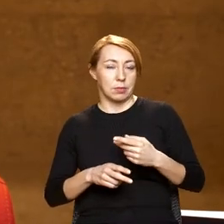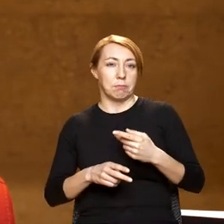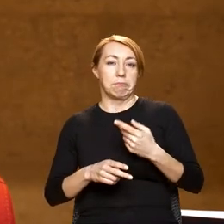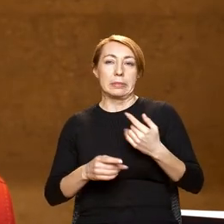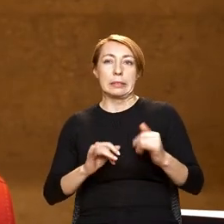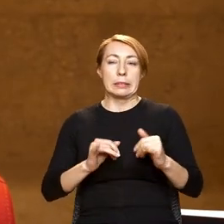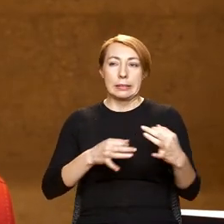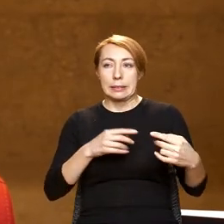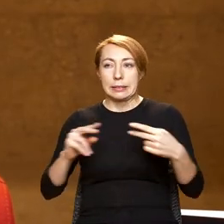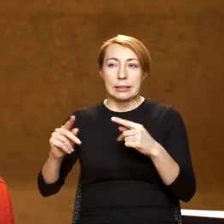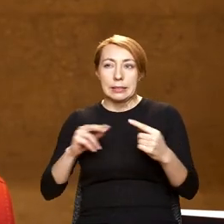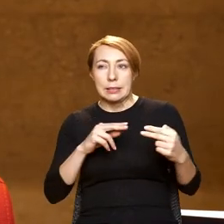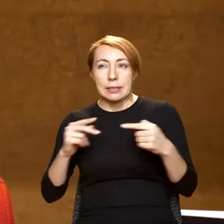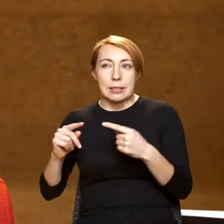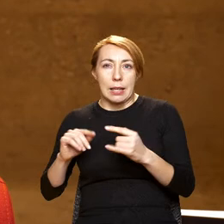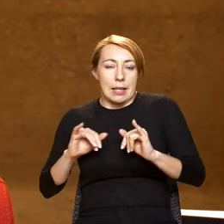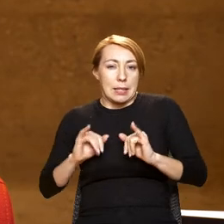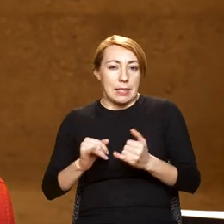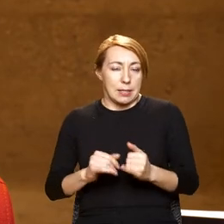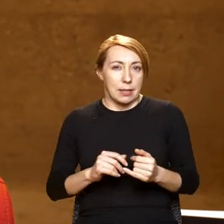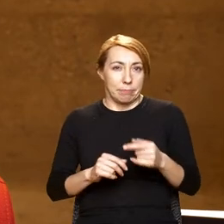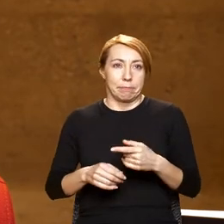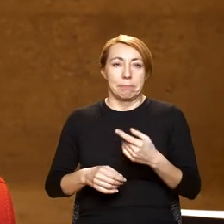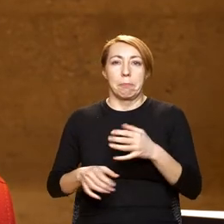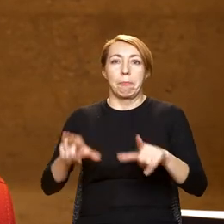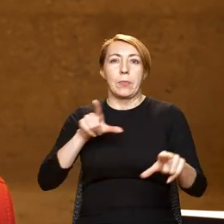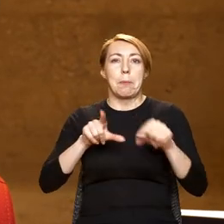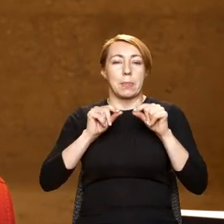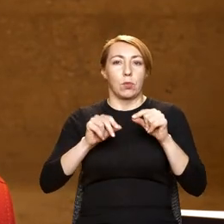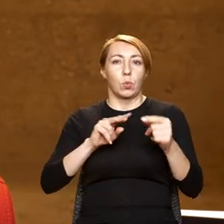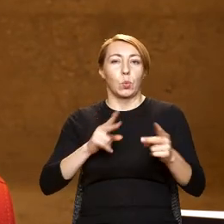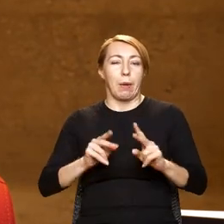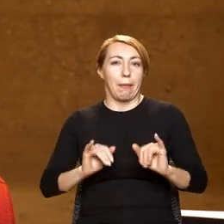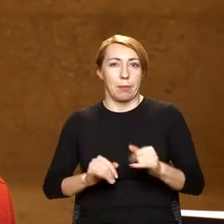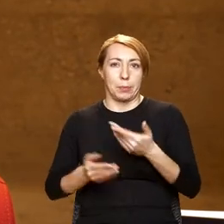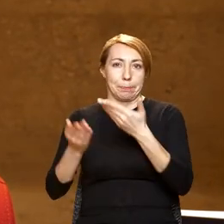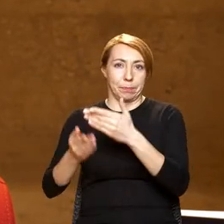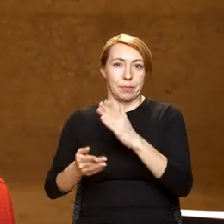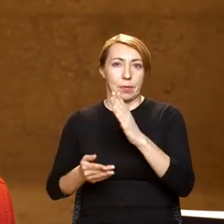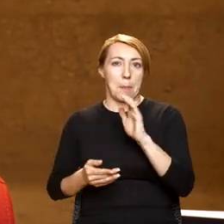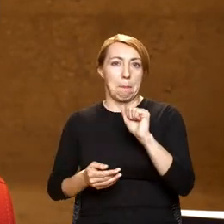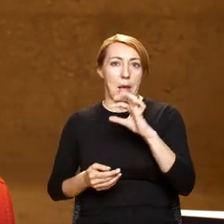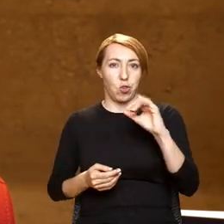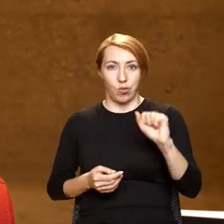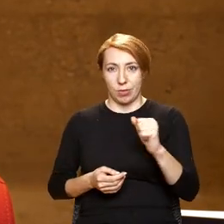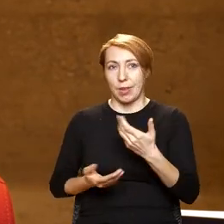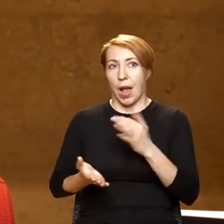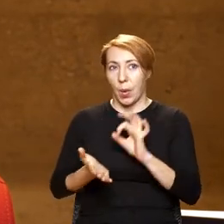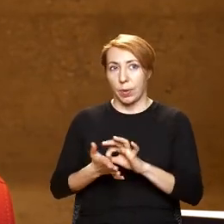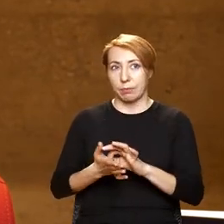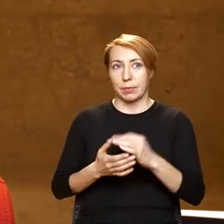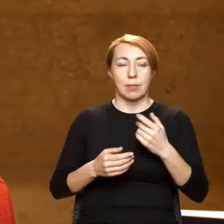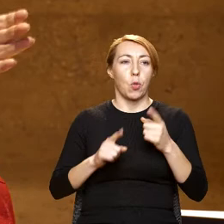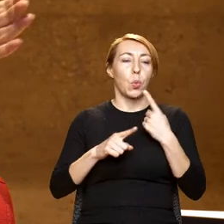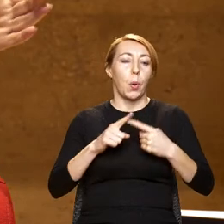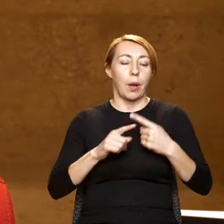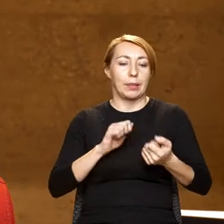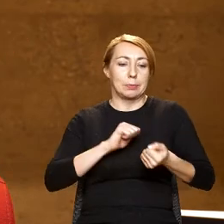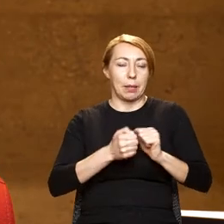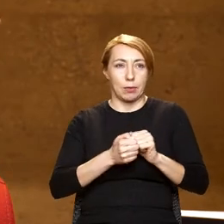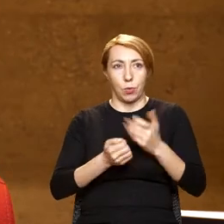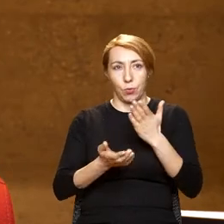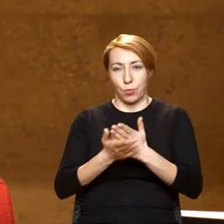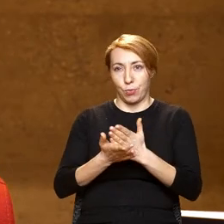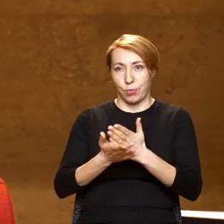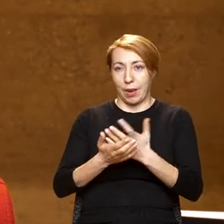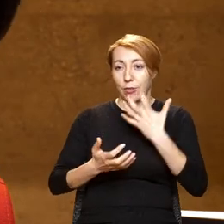basie. Dokonała ogromnego dzieła. Ja troszkę muszę pozmieniać tok swojej wypowiedzi, ponieważ właściwie bardzo dużo z tego, co chciałam powiedzieć,